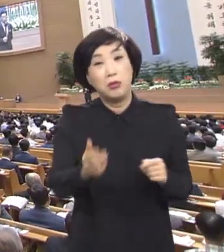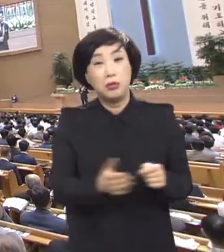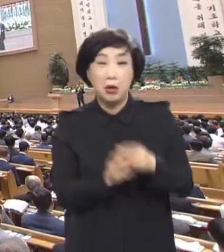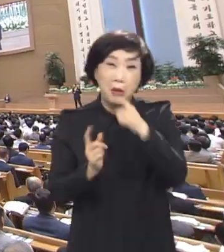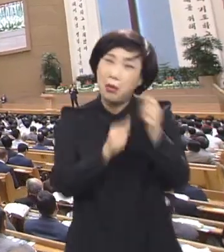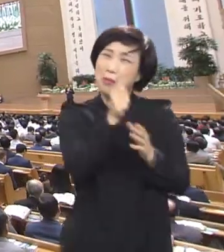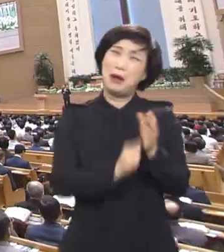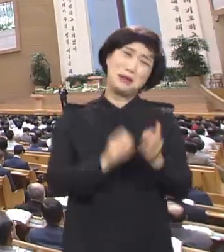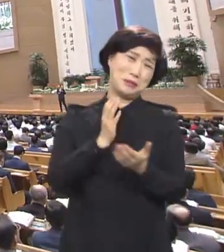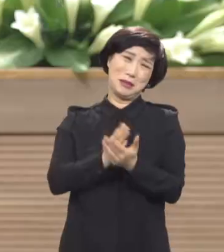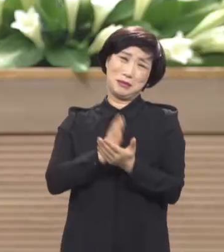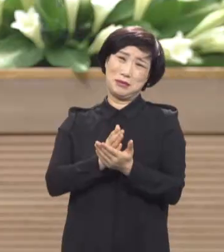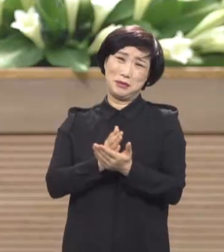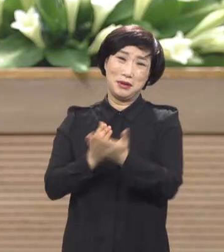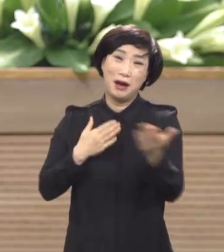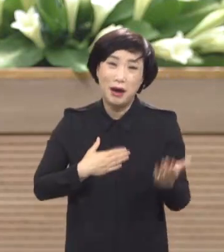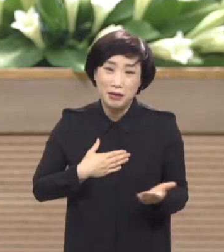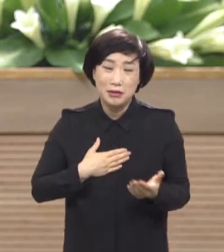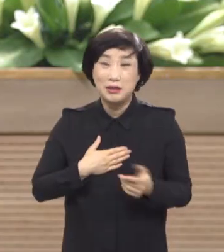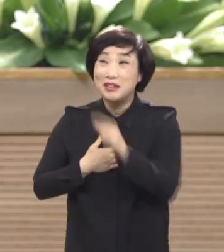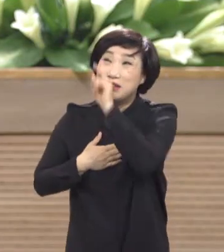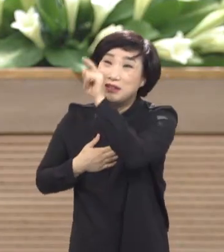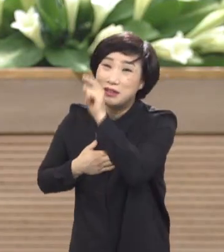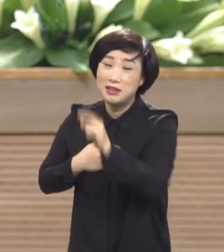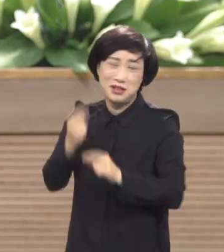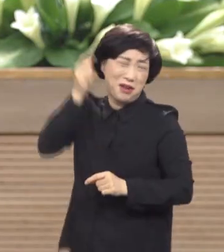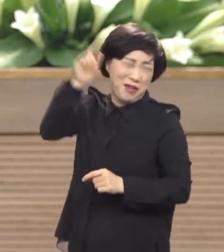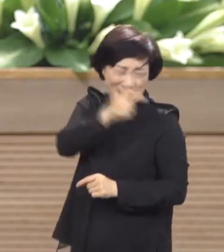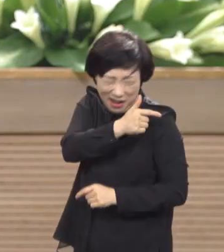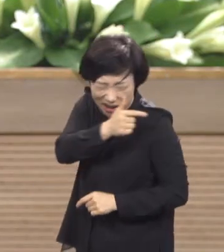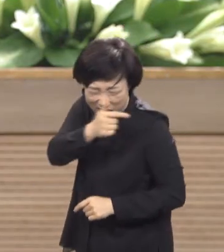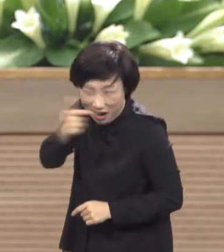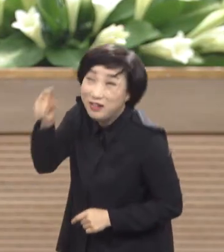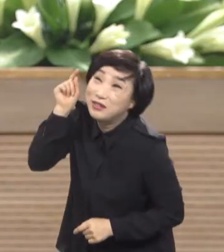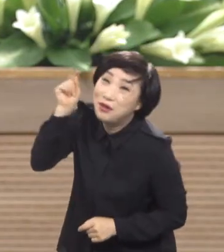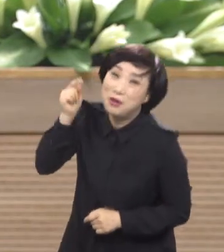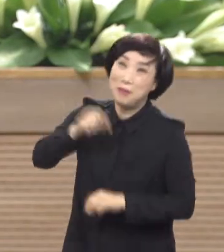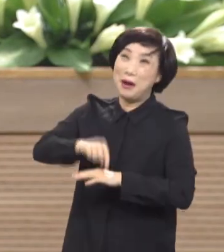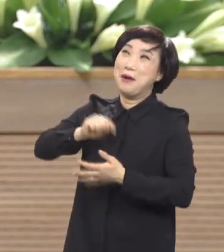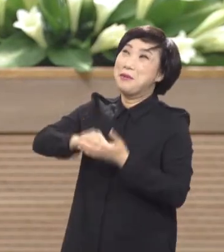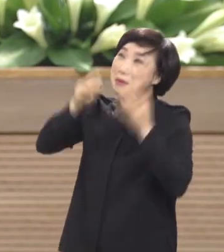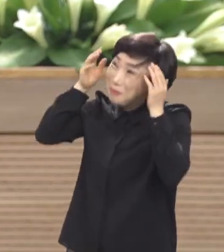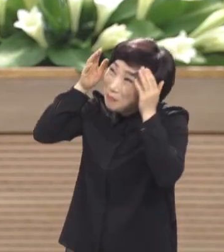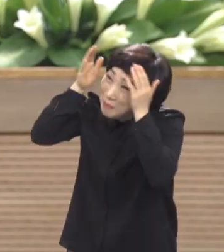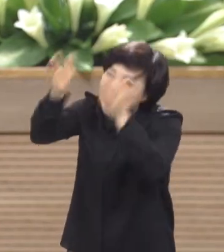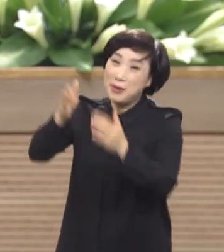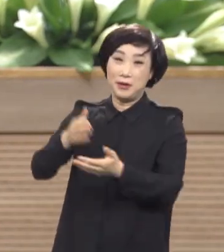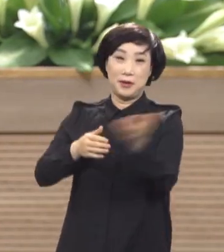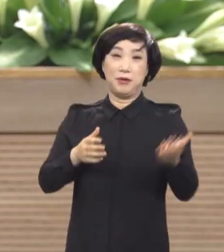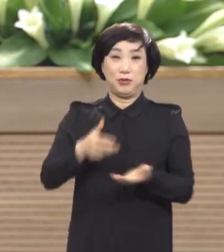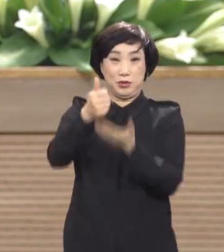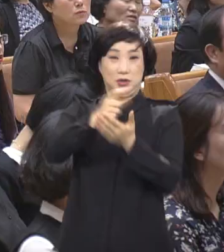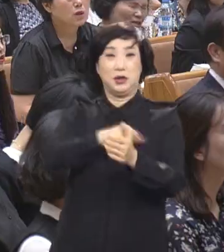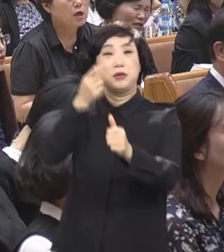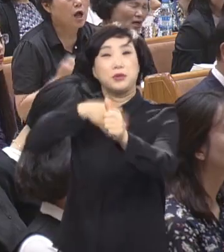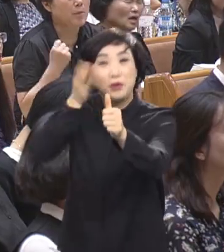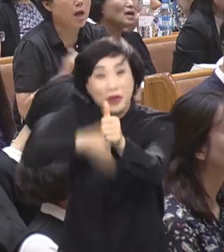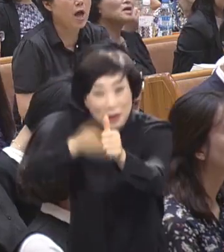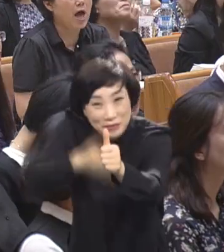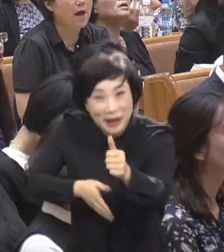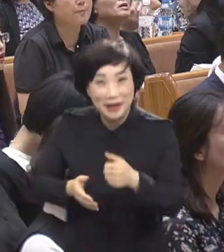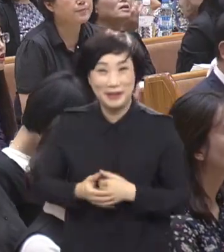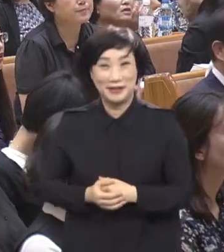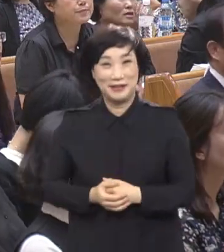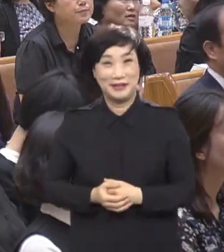미혹되지 말고 어마어마한 영광에 마음을 쏟아버리시기를 주님의 이름으로 주관합니다